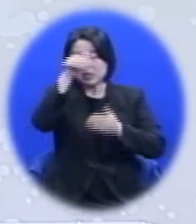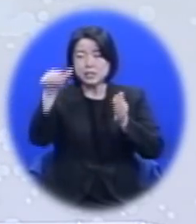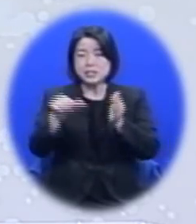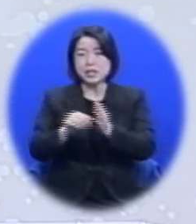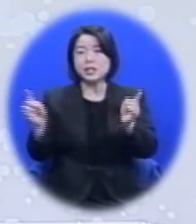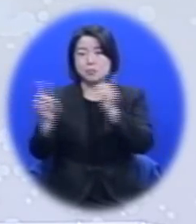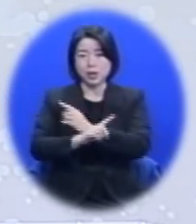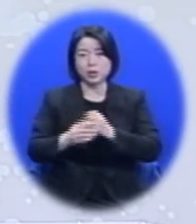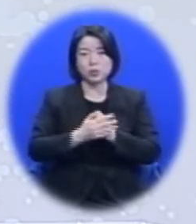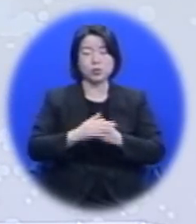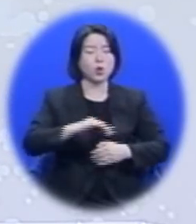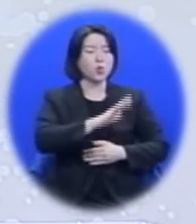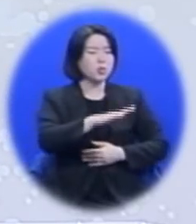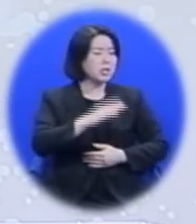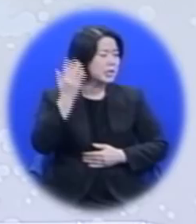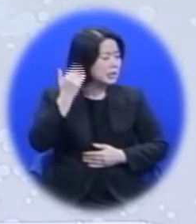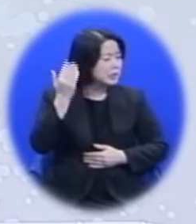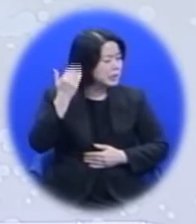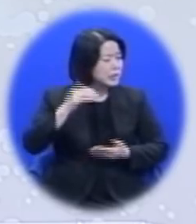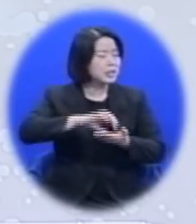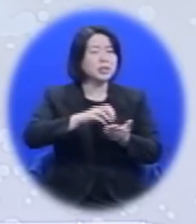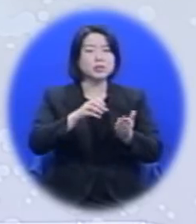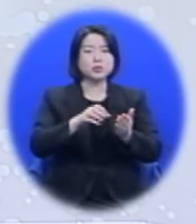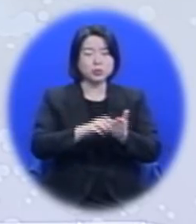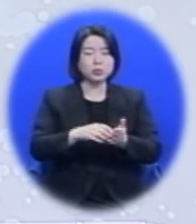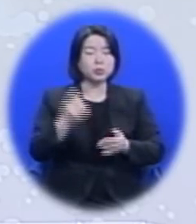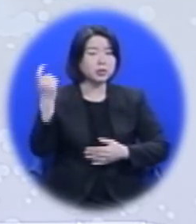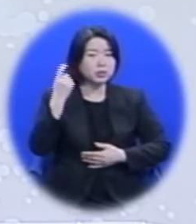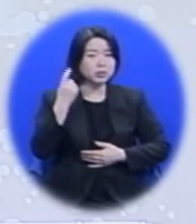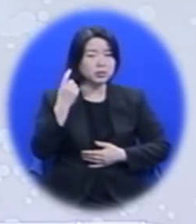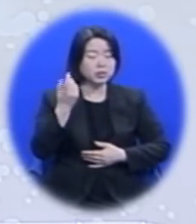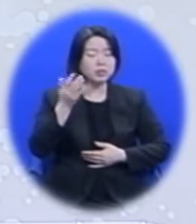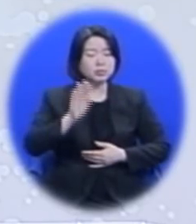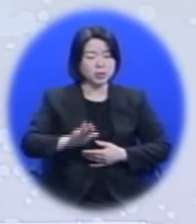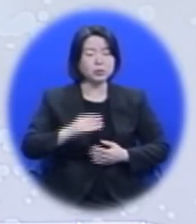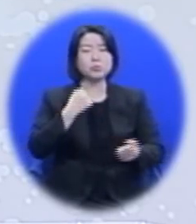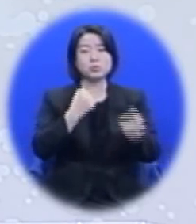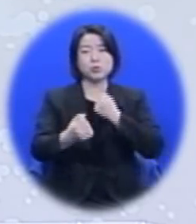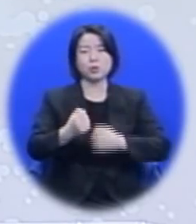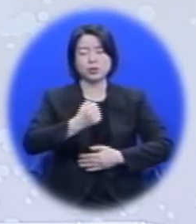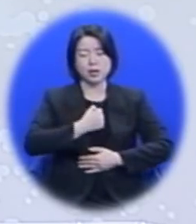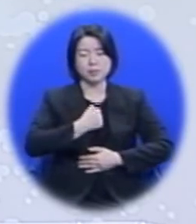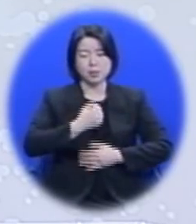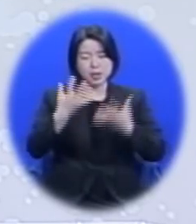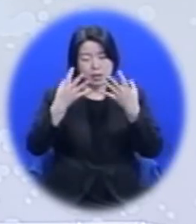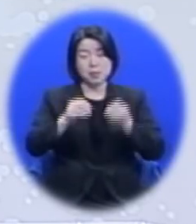귀에 못이 박도록 들으면서도 답답한 게 이렇게 많지요.